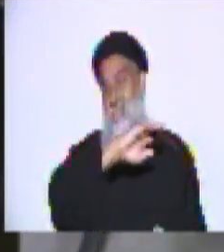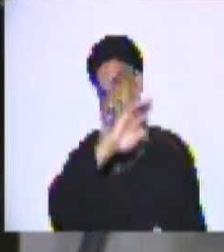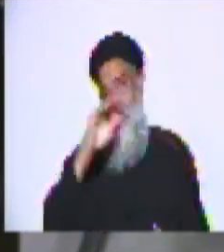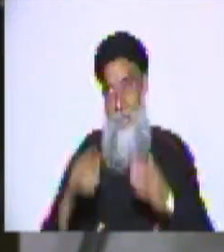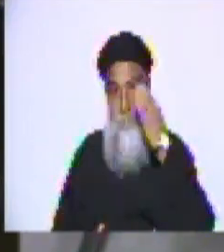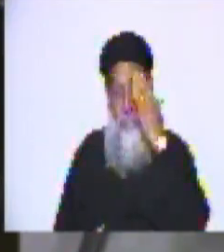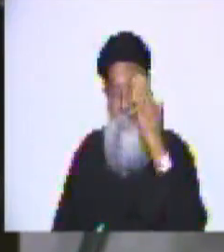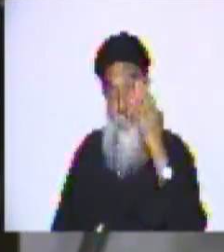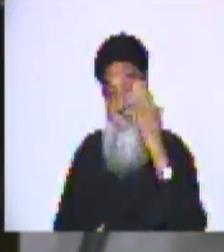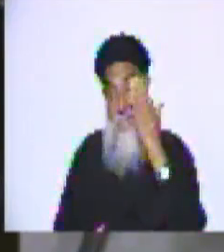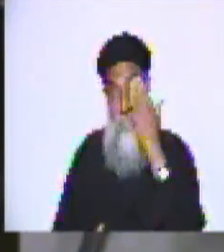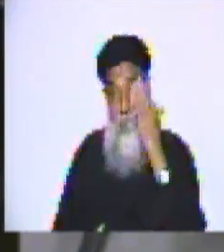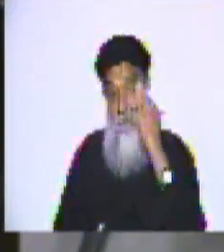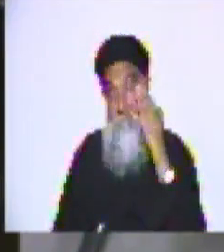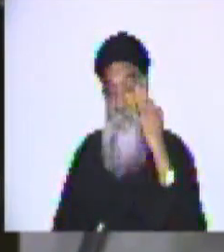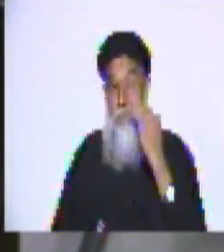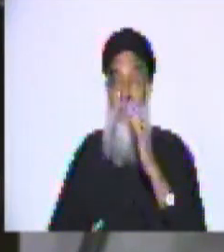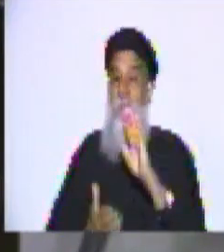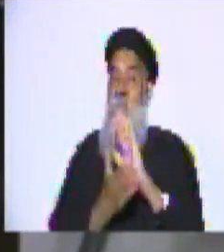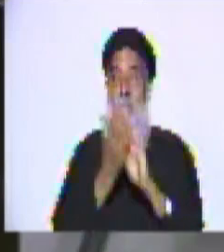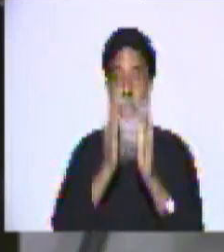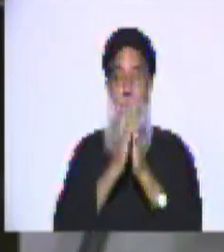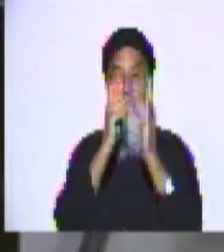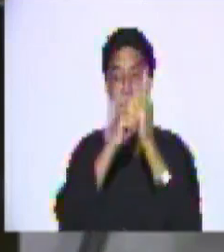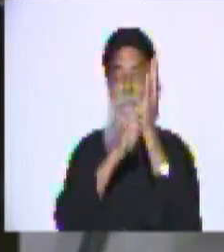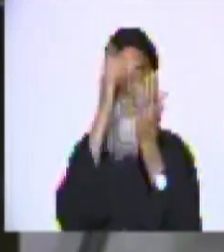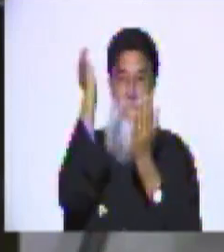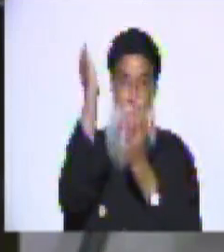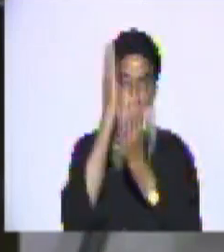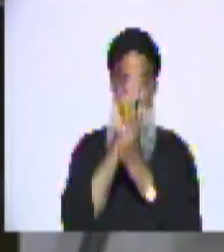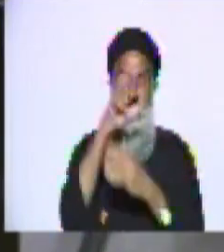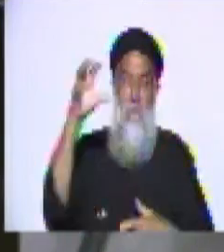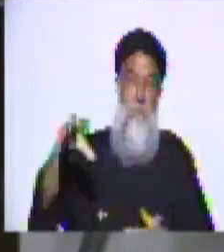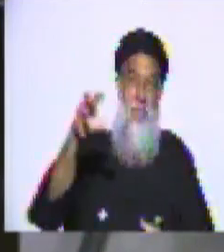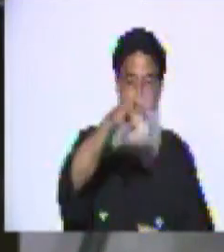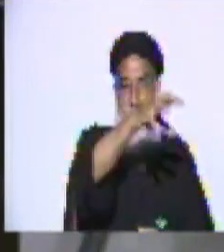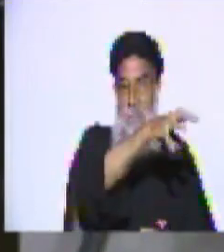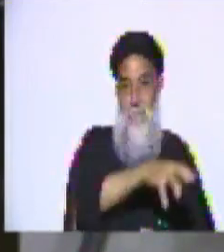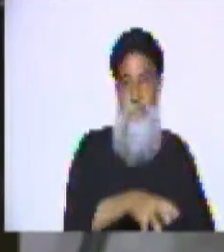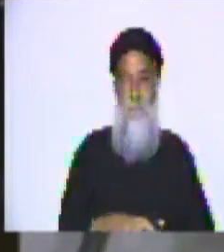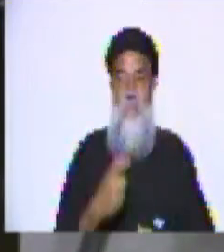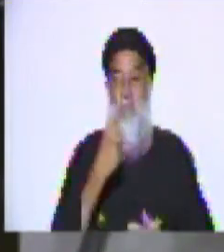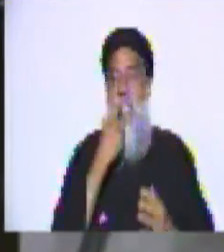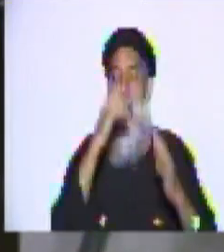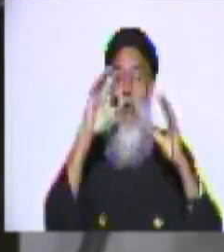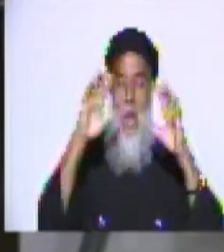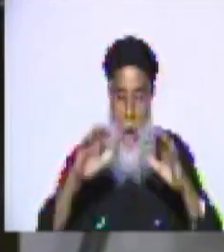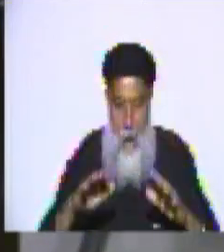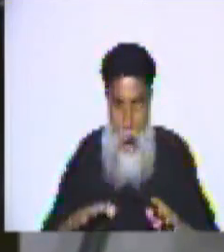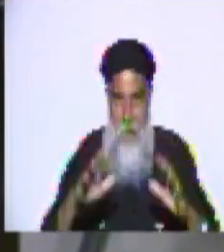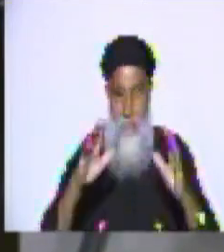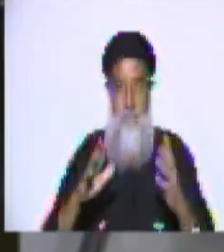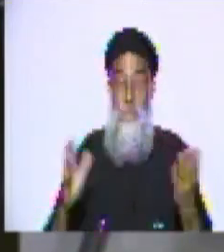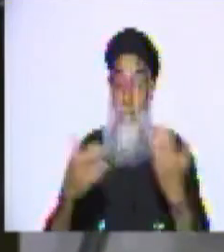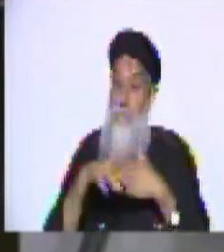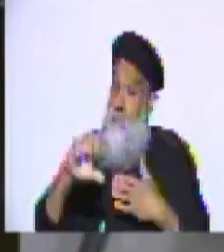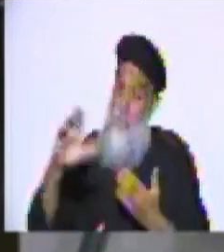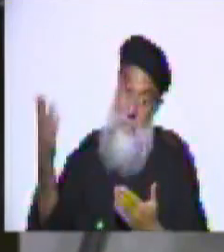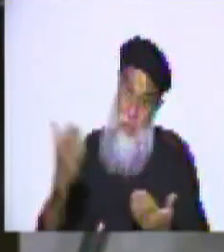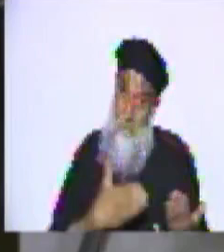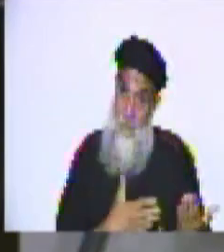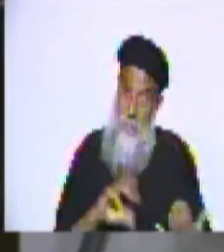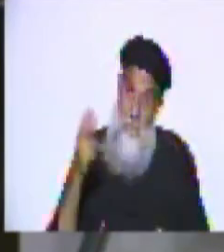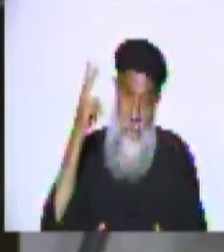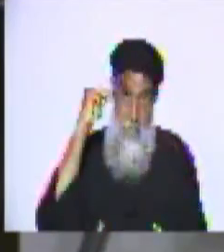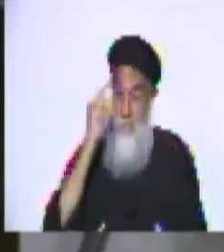ومنعوا التهود. يعني مش شرط ان الانسان الاممي الوثني اللي عايز يبقى مسيحي يبقى